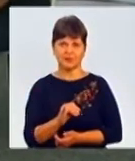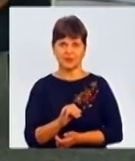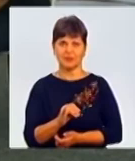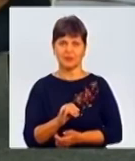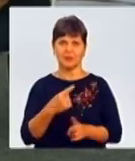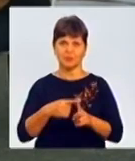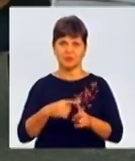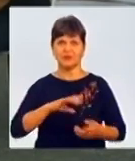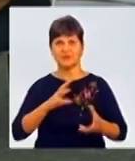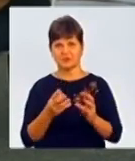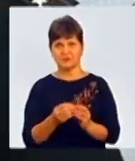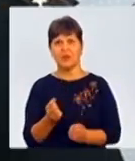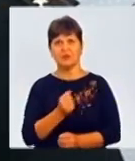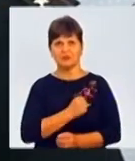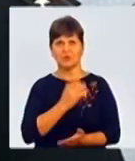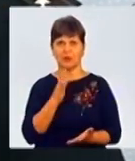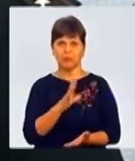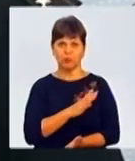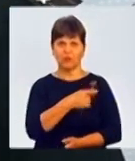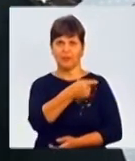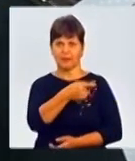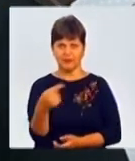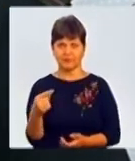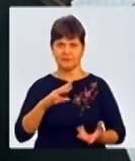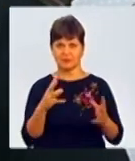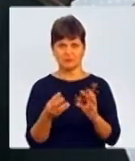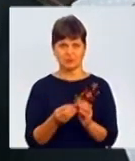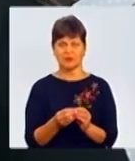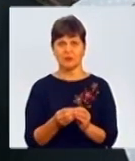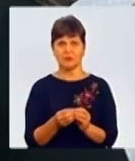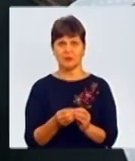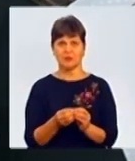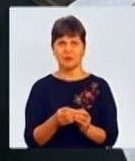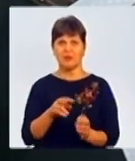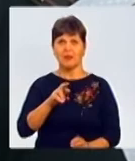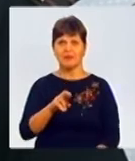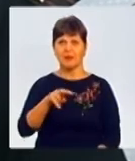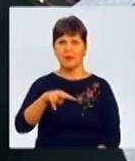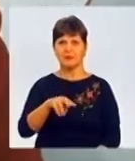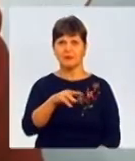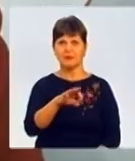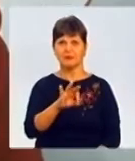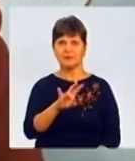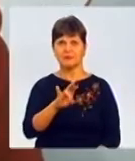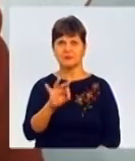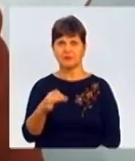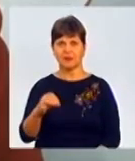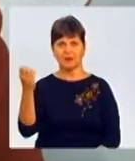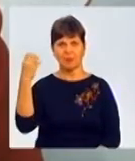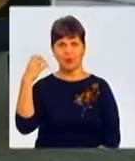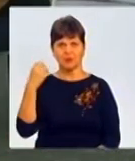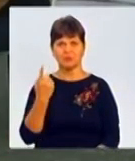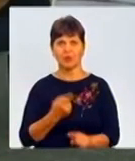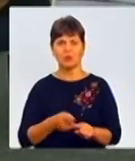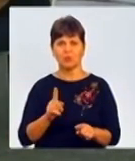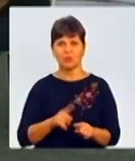позитивний результат, на жаль, і не негативний на Ялтинському пляжі свого часу. Тому